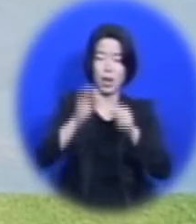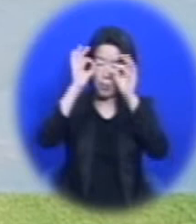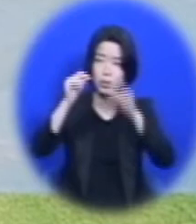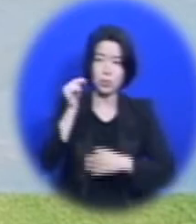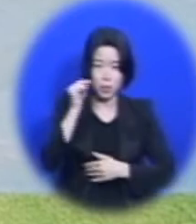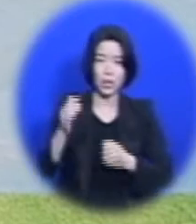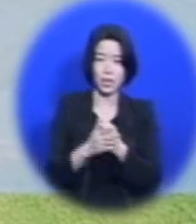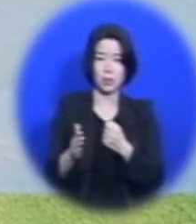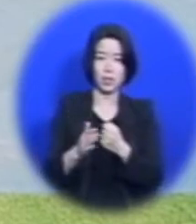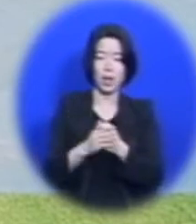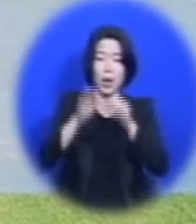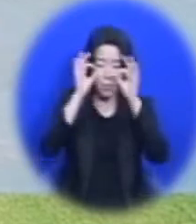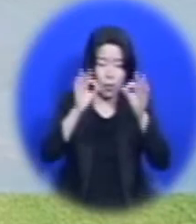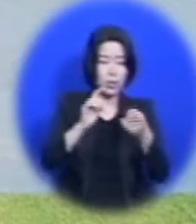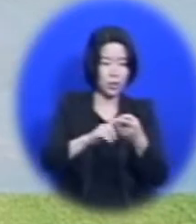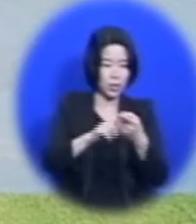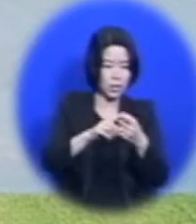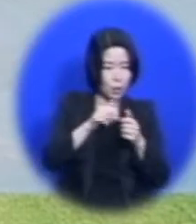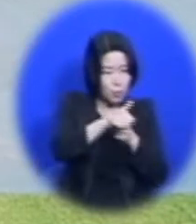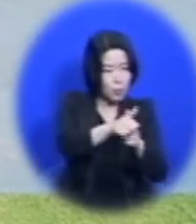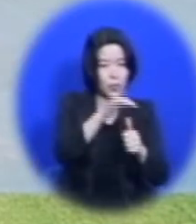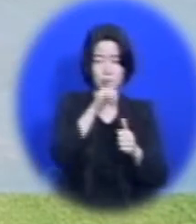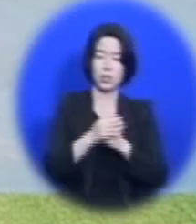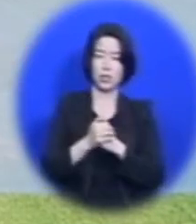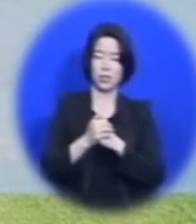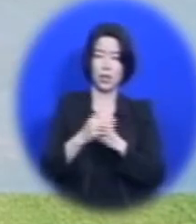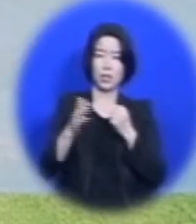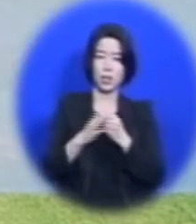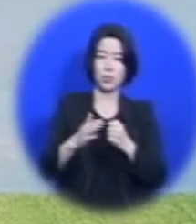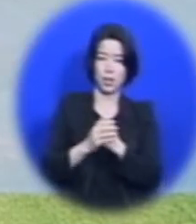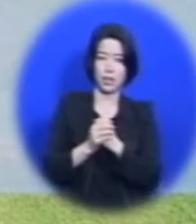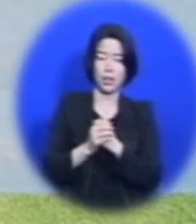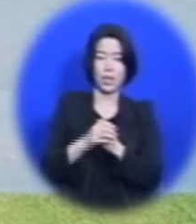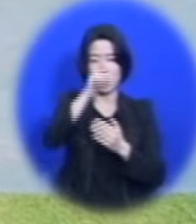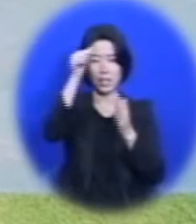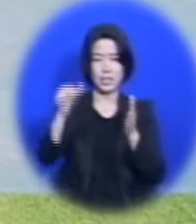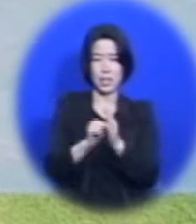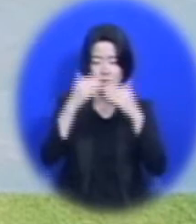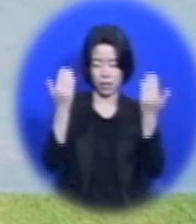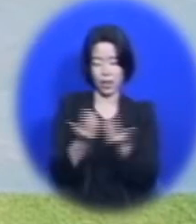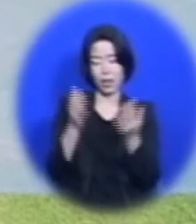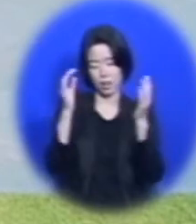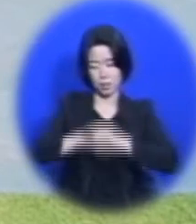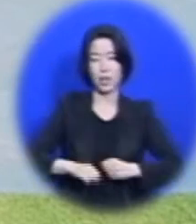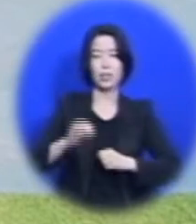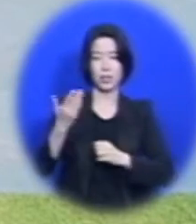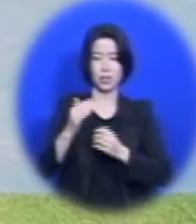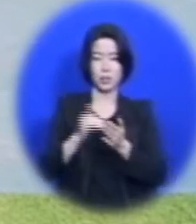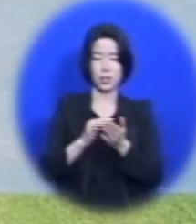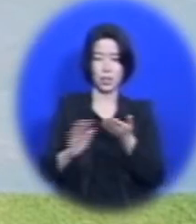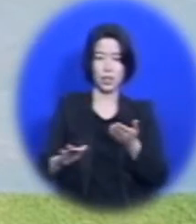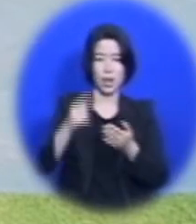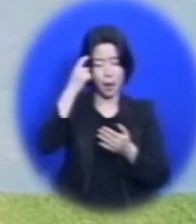못하니까, 그러니 보이는 것에 매이고 사는 거죠. 그래서 인생을 다 망치는 겁니다. 판단을